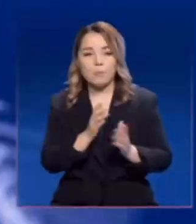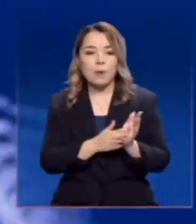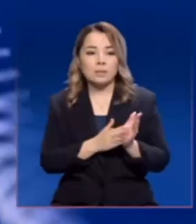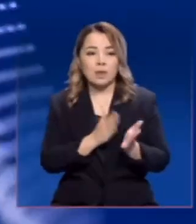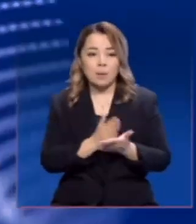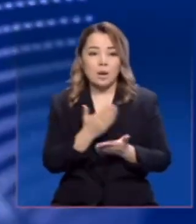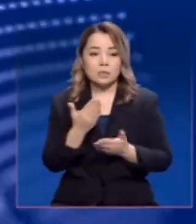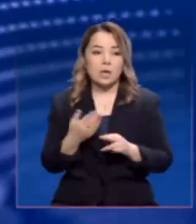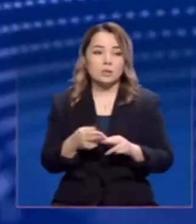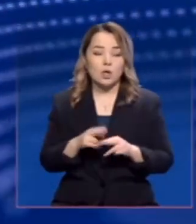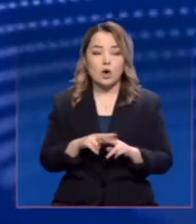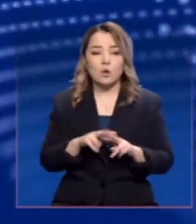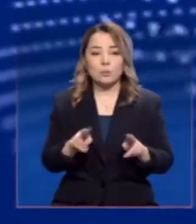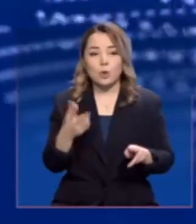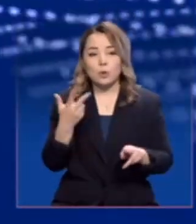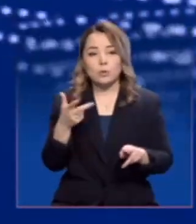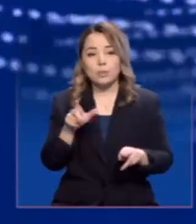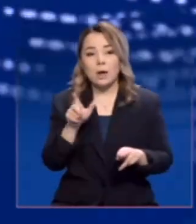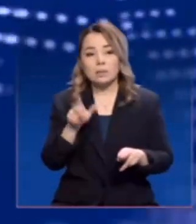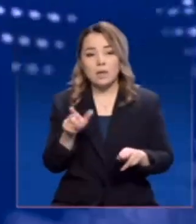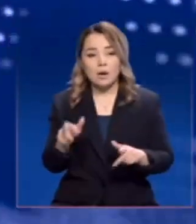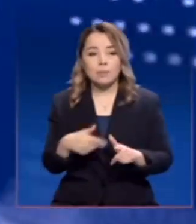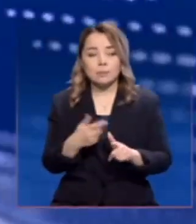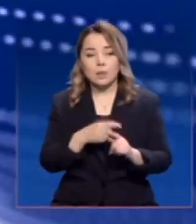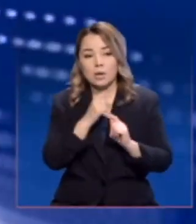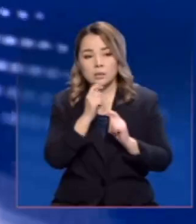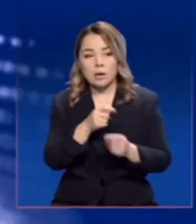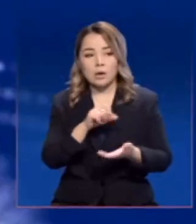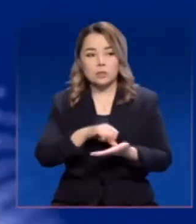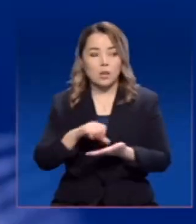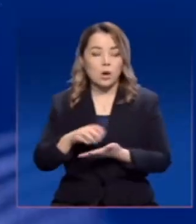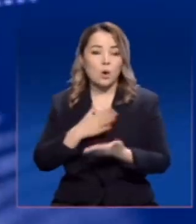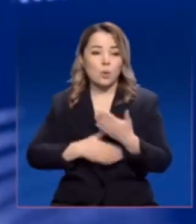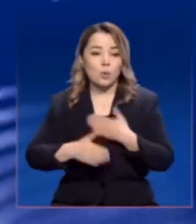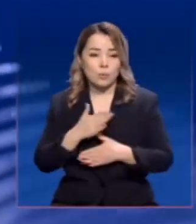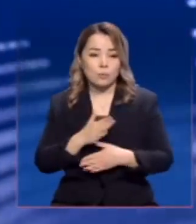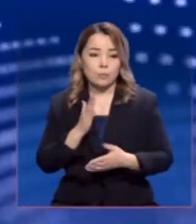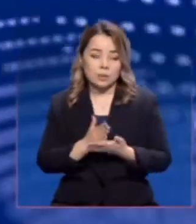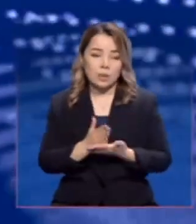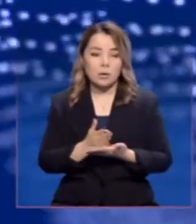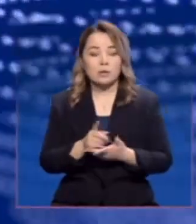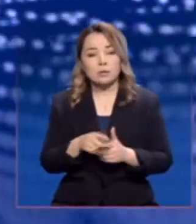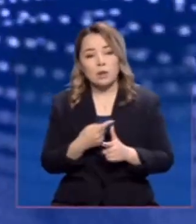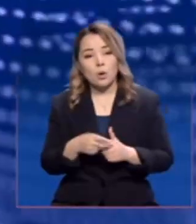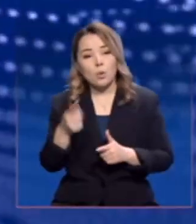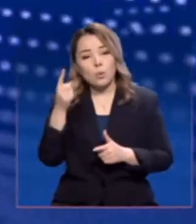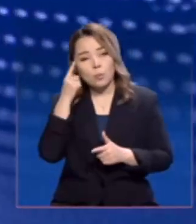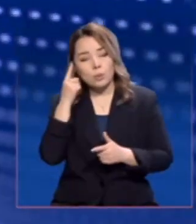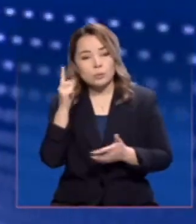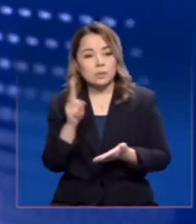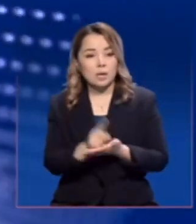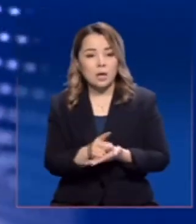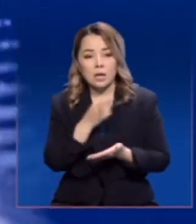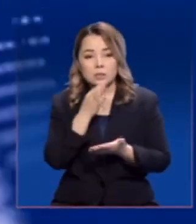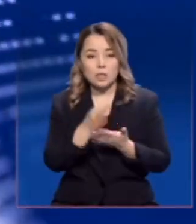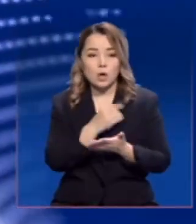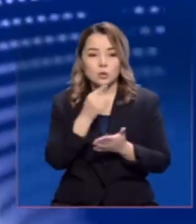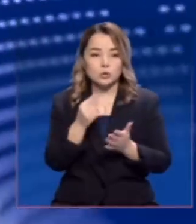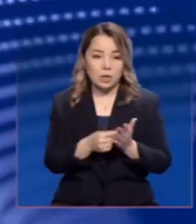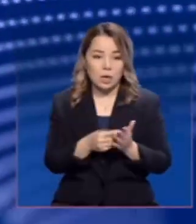Осы тұста үш бірдей азаматымыздың аталған сыйлықты алуы қуанатын дүние ме, әлде ойлантуы тиіс пе деген сұрақ